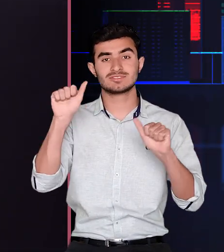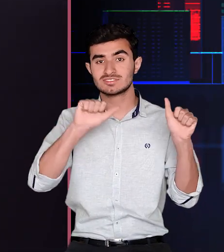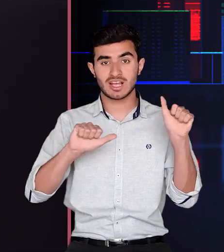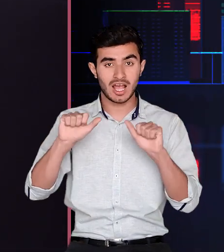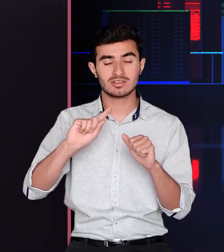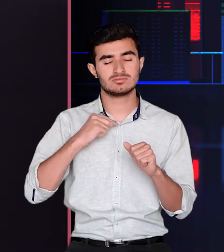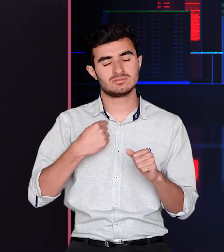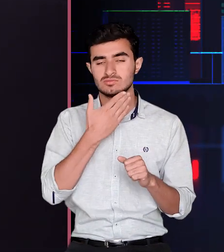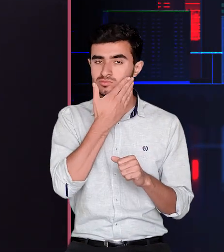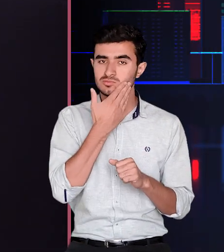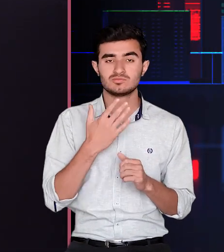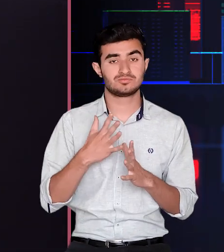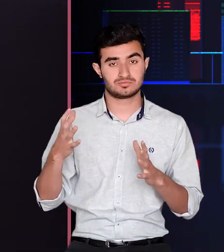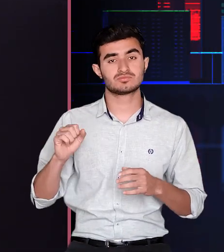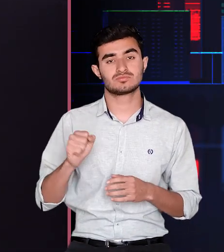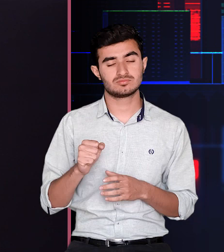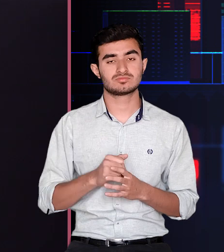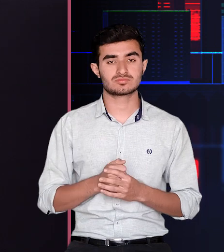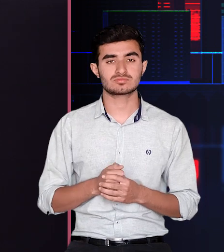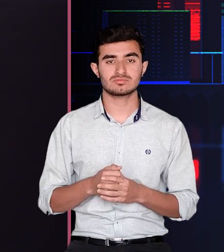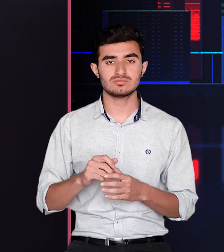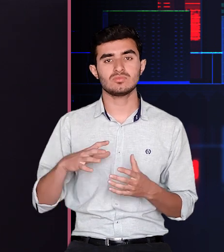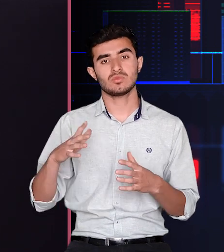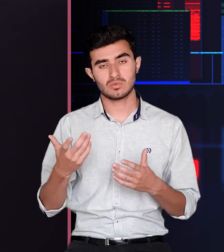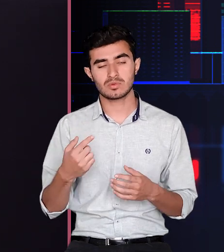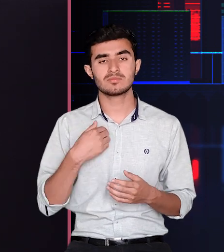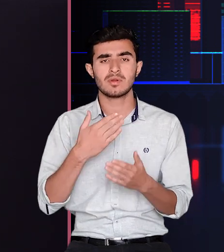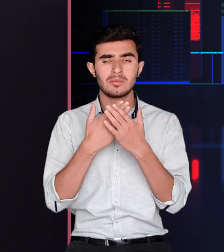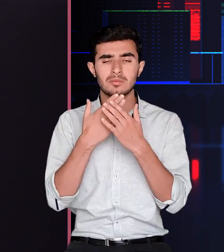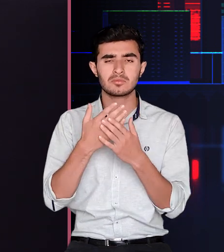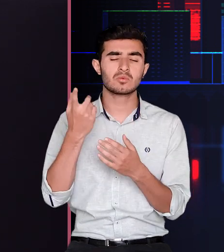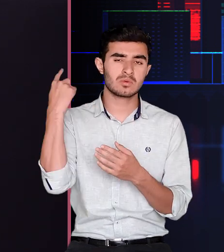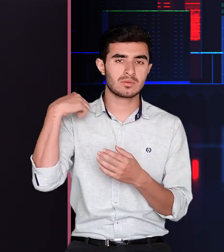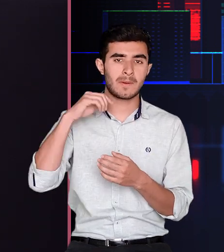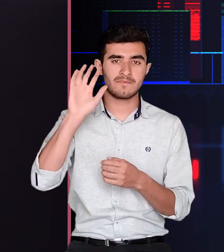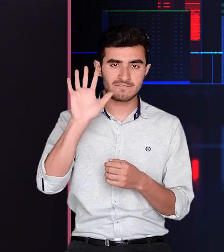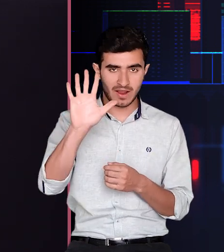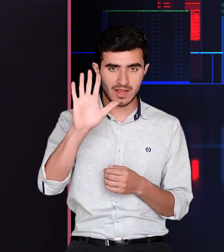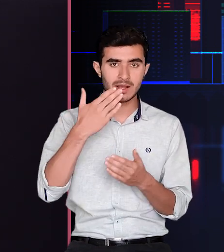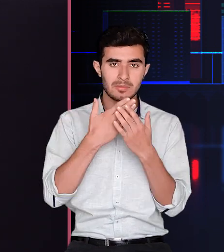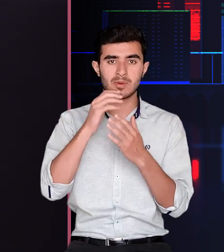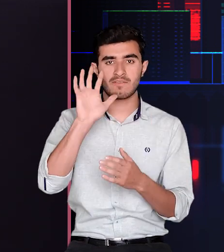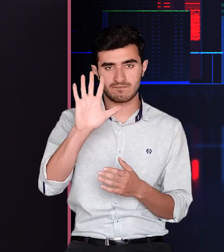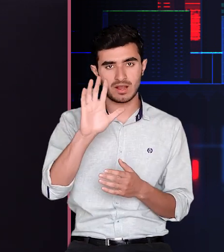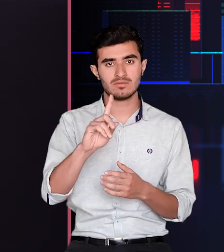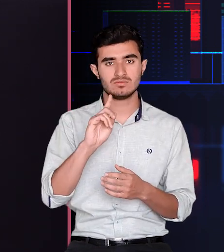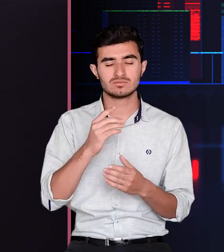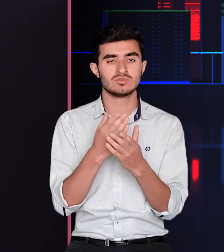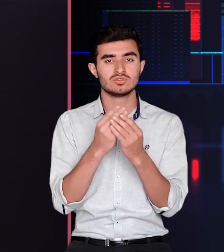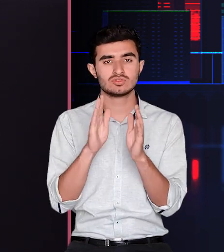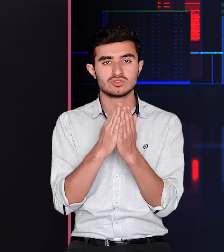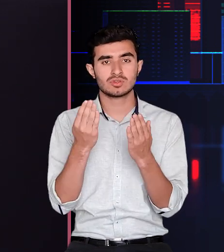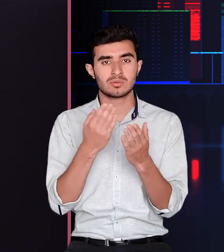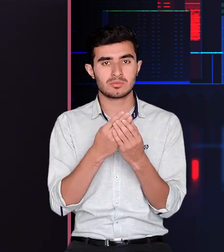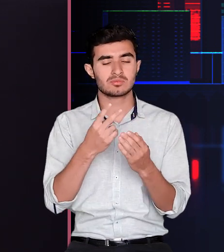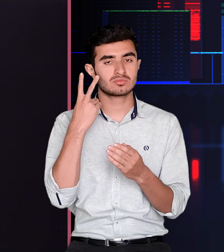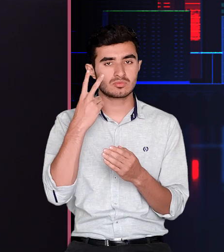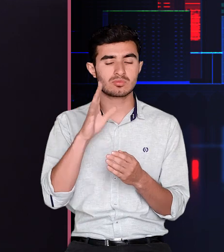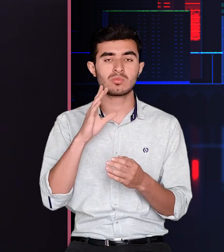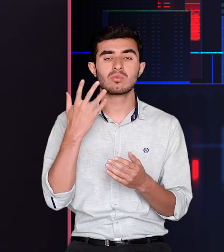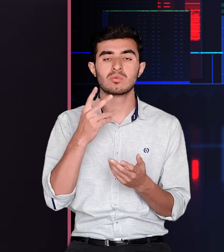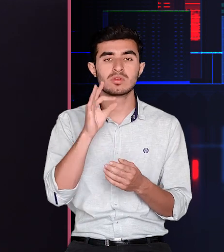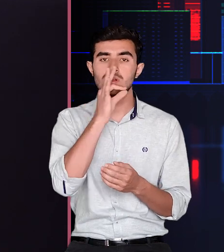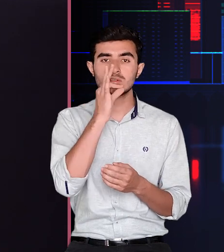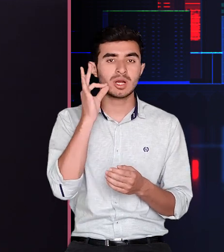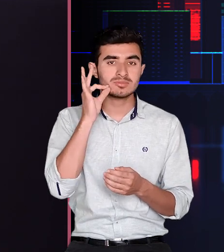दफ़ा के यानी क्लास 5 के अराउंड न्यूज़ पे काफ़ी ज़्यादा आ रहा था कि रमज़ान की डेट